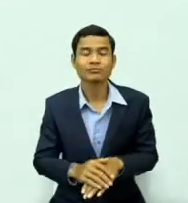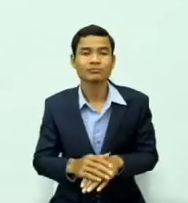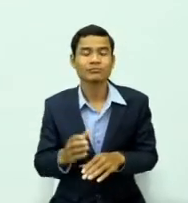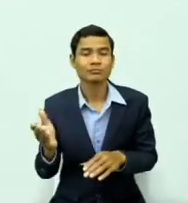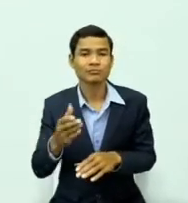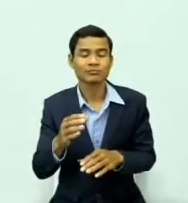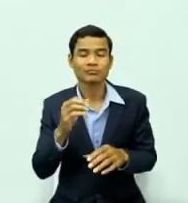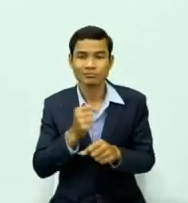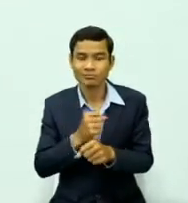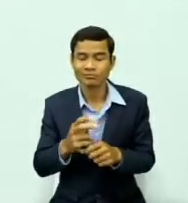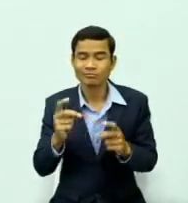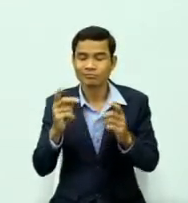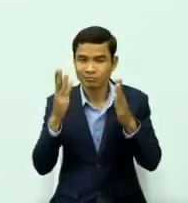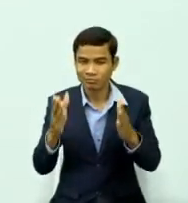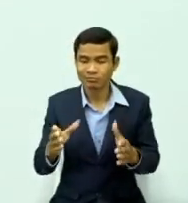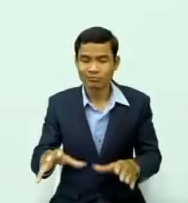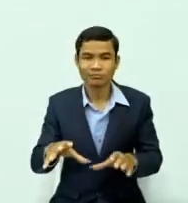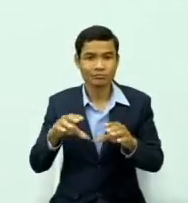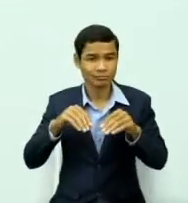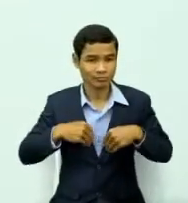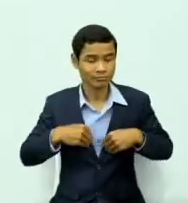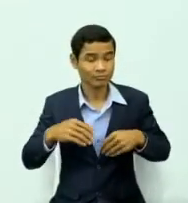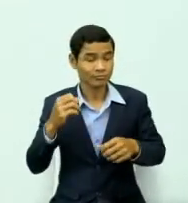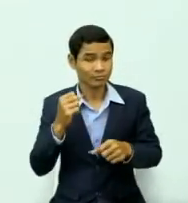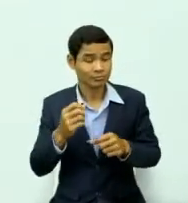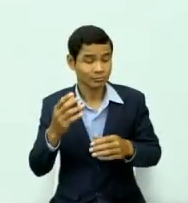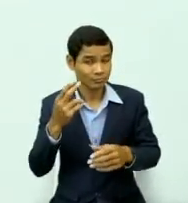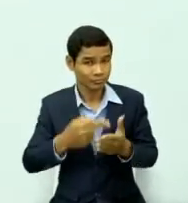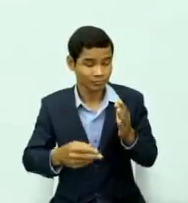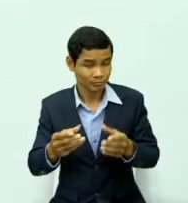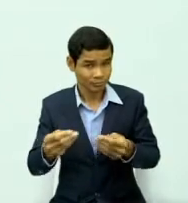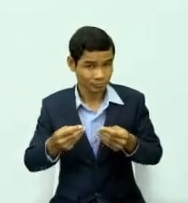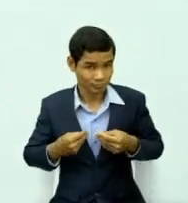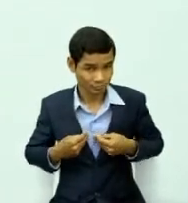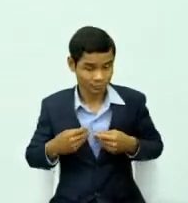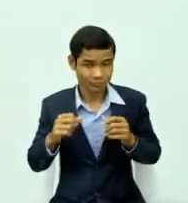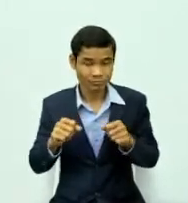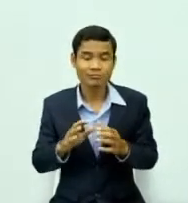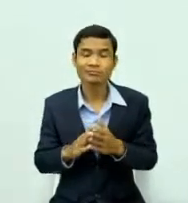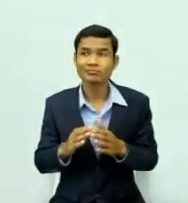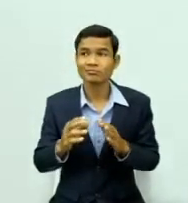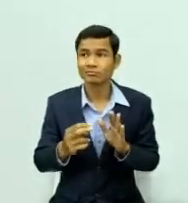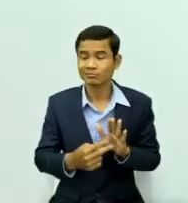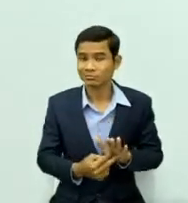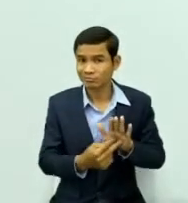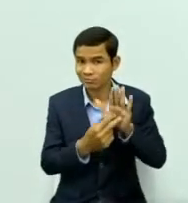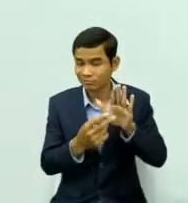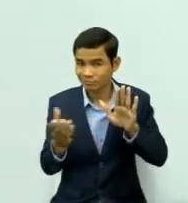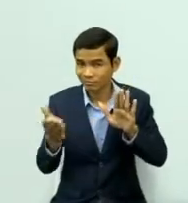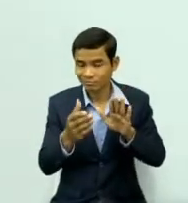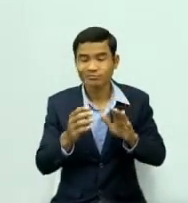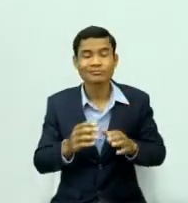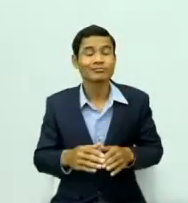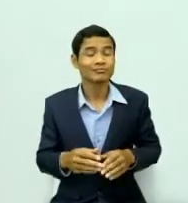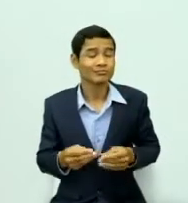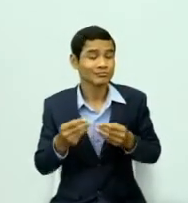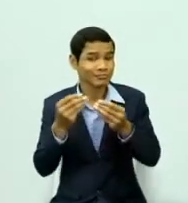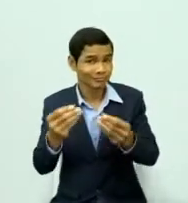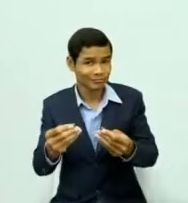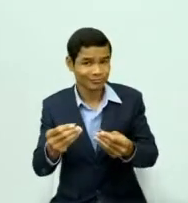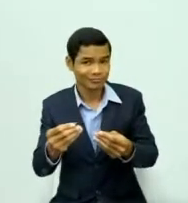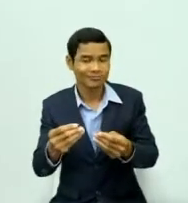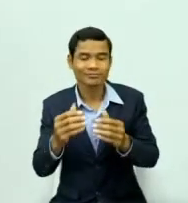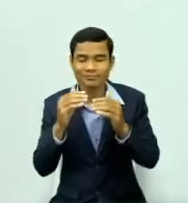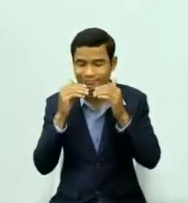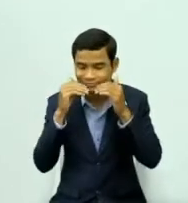cái cáp ở nè cổ. Chà, nè cổ nâng viên là vậy chung con. Chà, tên tên tên. Chà, này cứ nâng chún.